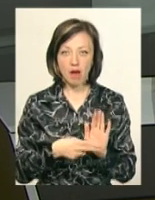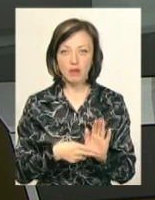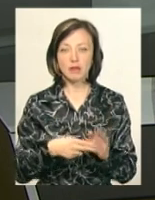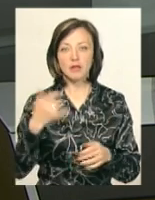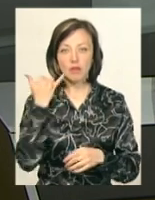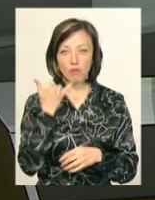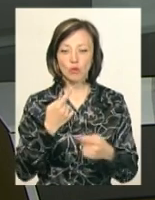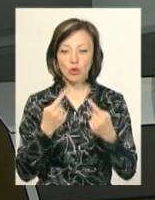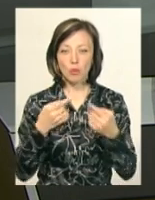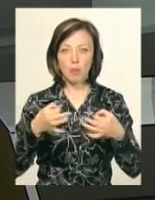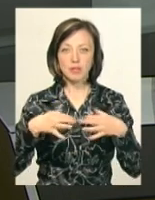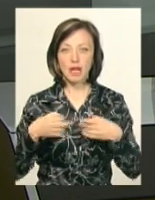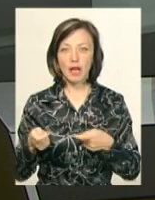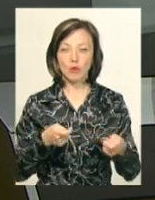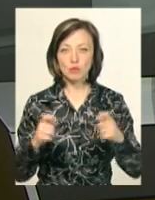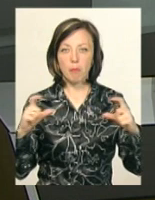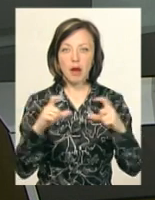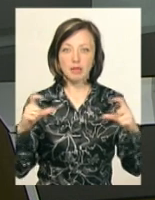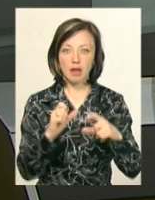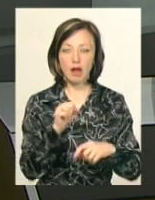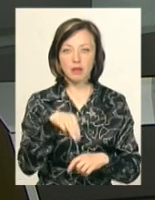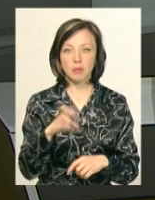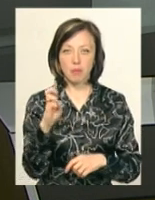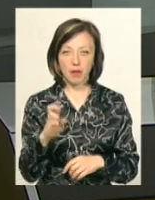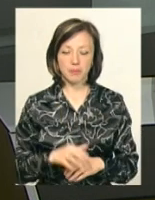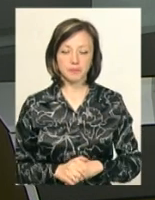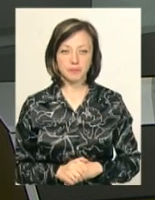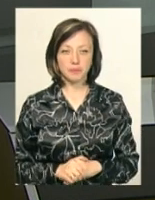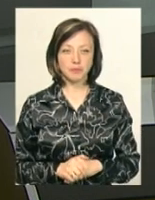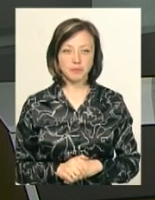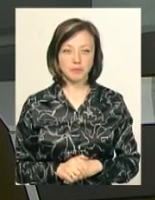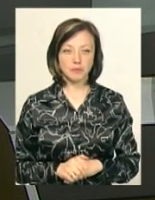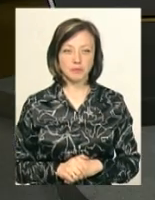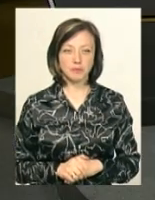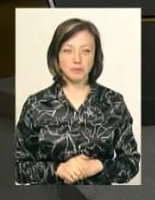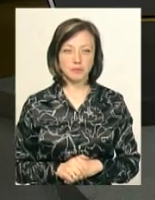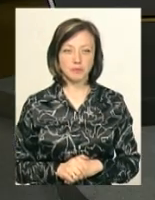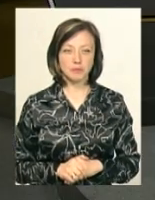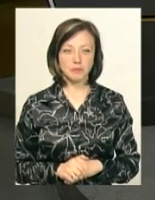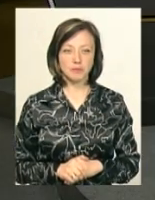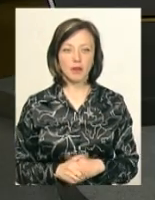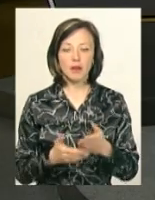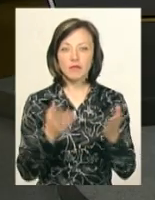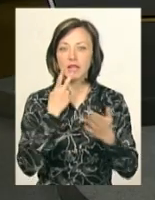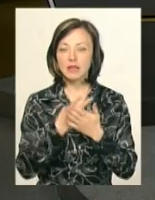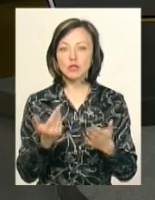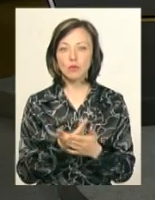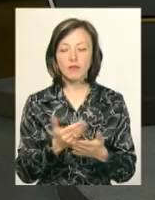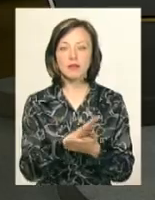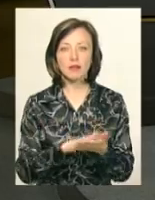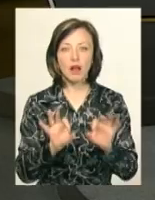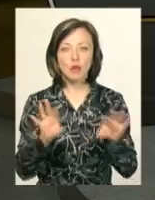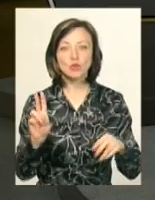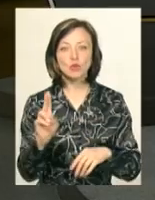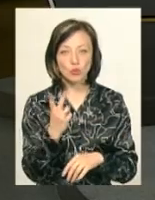нам у телефонній розмові пояснила керуюча магазином АТБ у Хмельницькому Ірина Горпинич. Ви дивитеся новини. Далі анонс